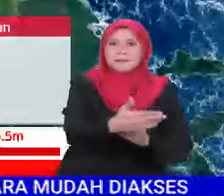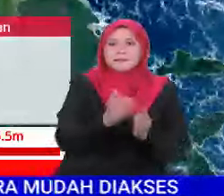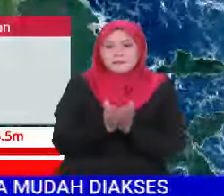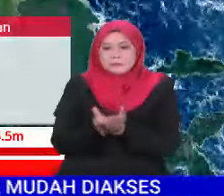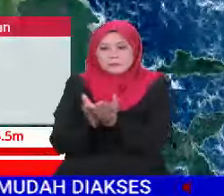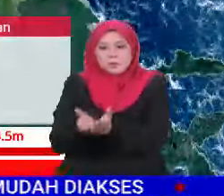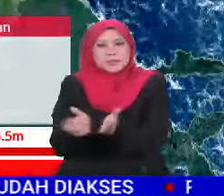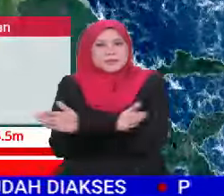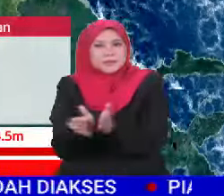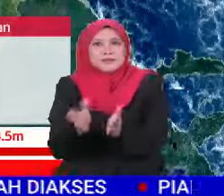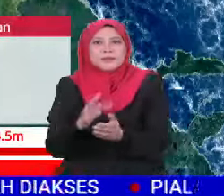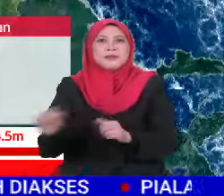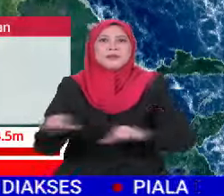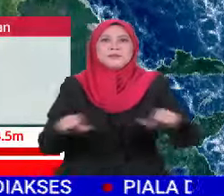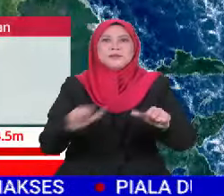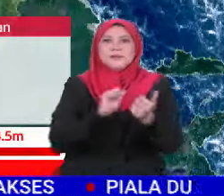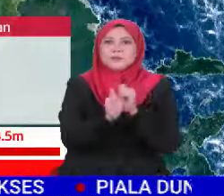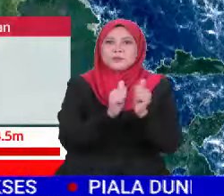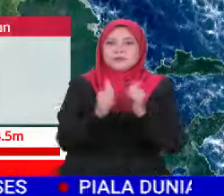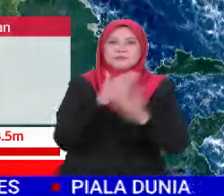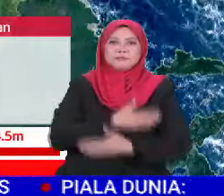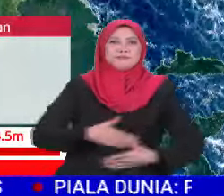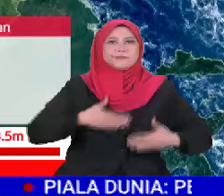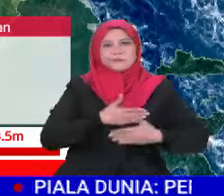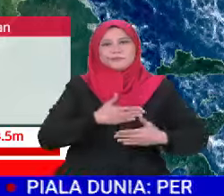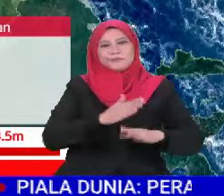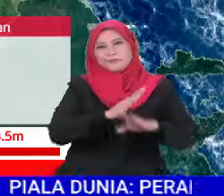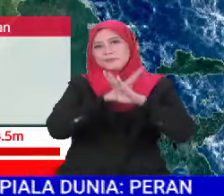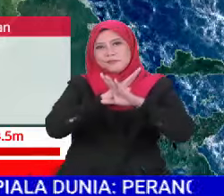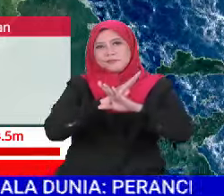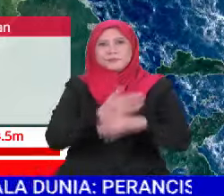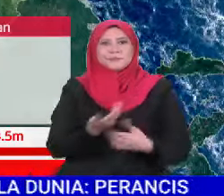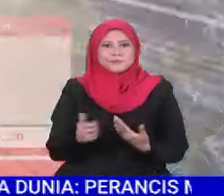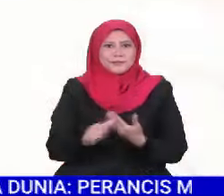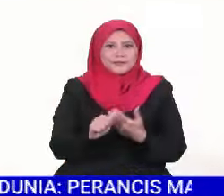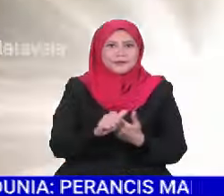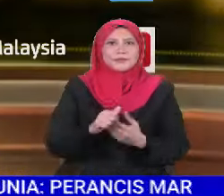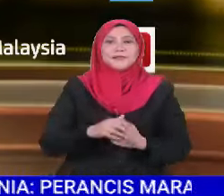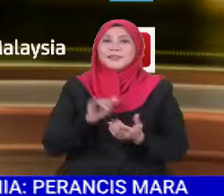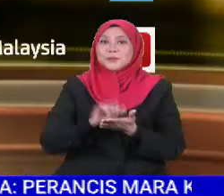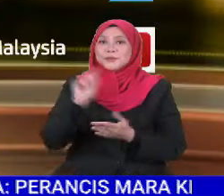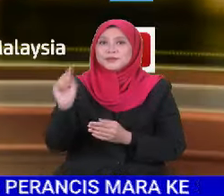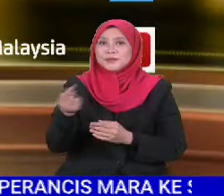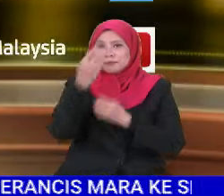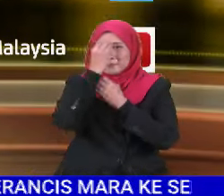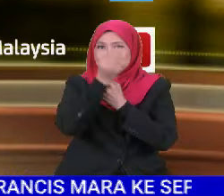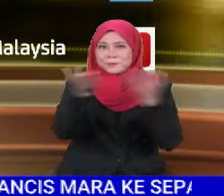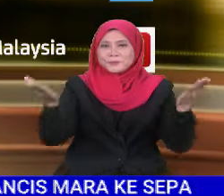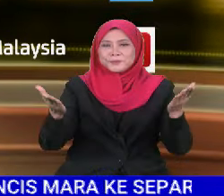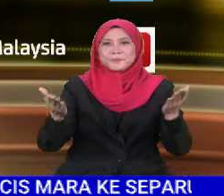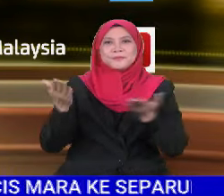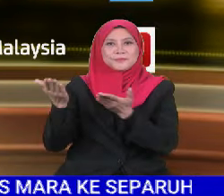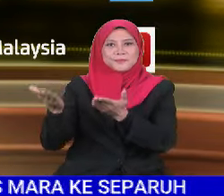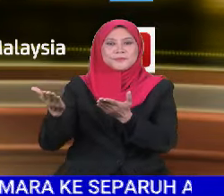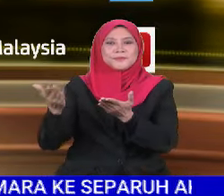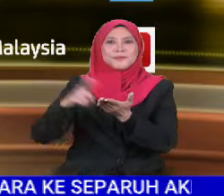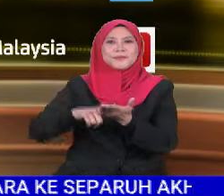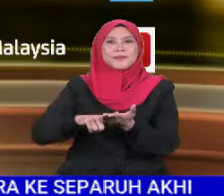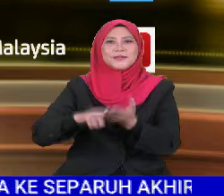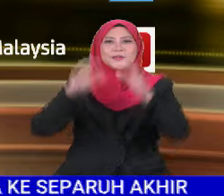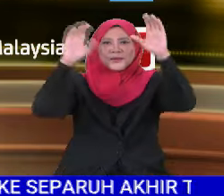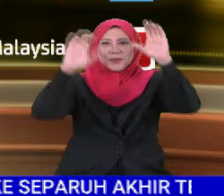bot-bot kecil serta aktiviti sukan dan rekreasi laut yang lain. Sekian dahulu info cuaca buat kali ini. Sebelum berpisah, kita lihat tinjauan cuaca